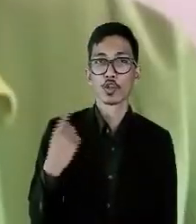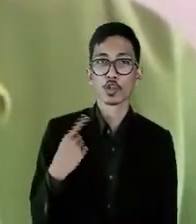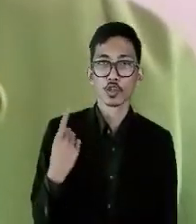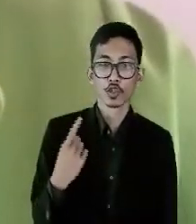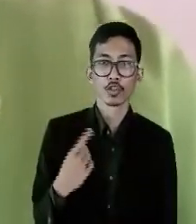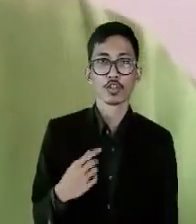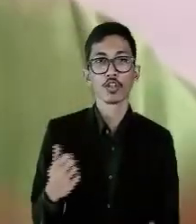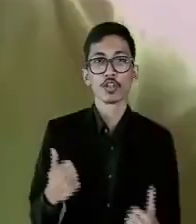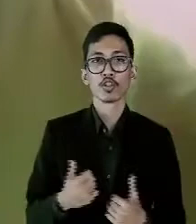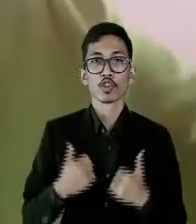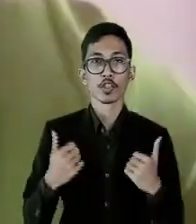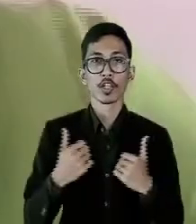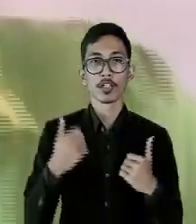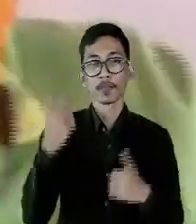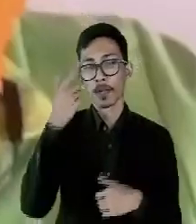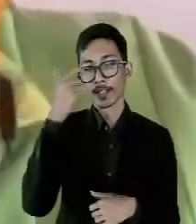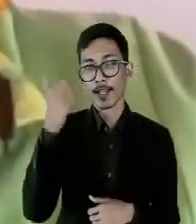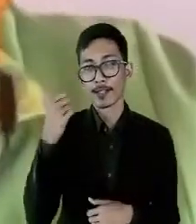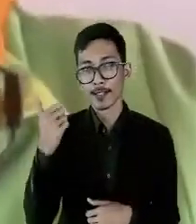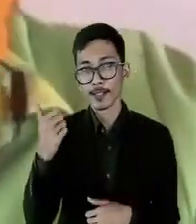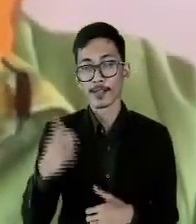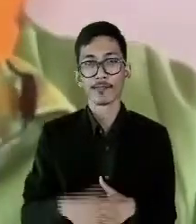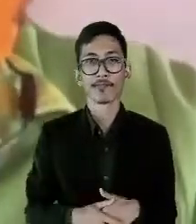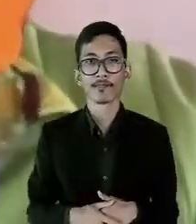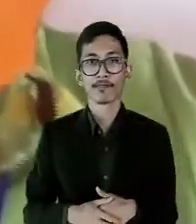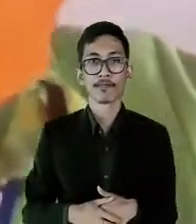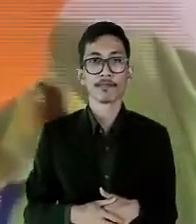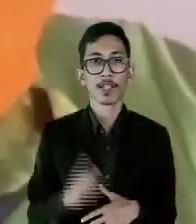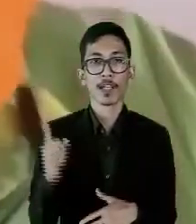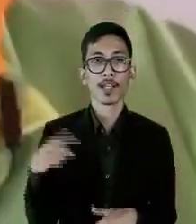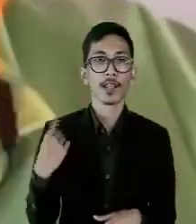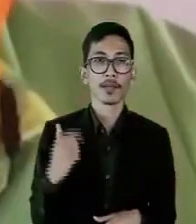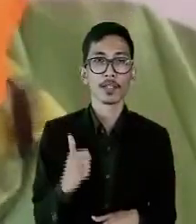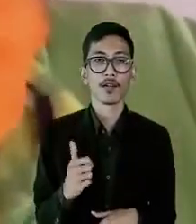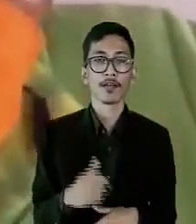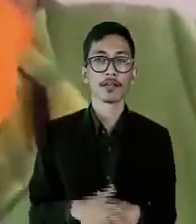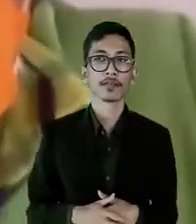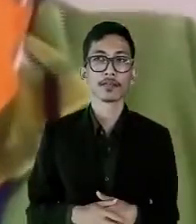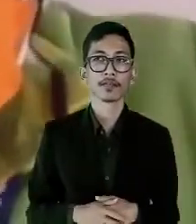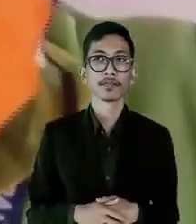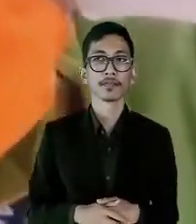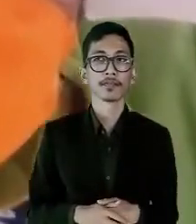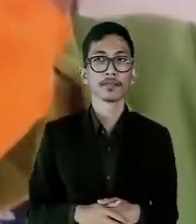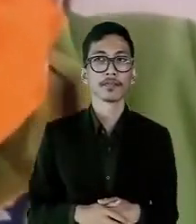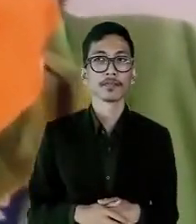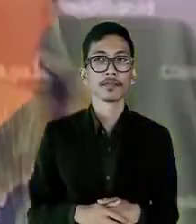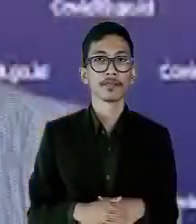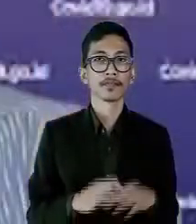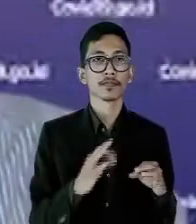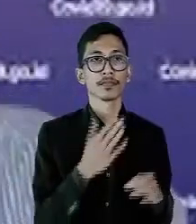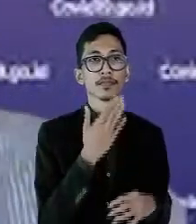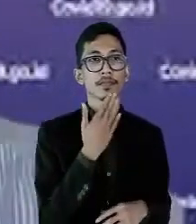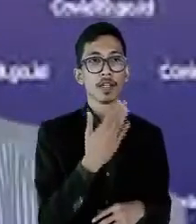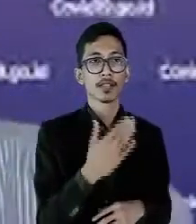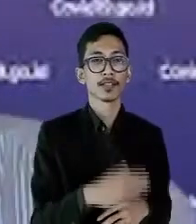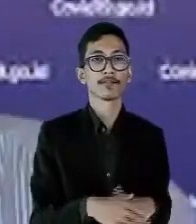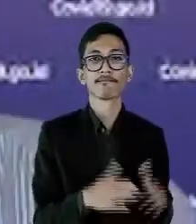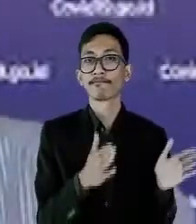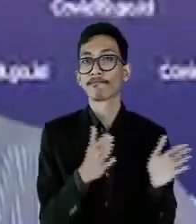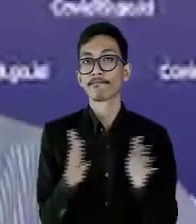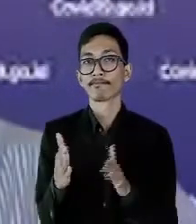sukses prestasi, dan sukses untuk menekan COVID. Ya, orang bisa. Terima kasih Pak Lilis. Pak Sem Naroba,